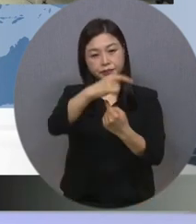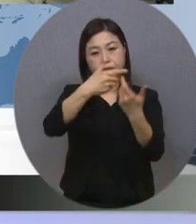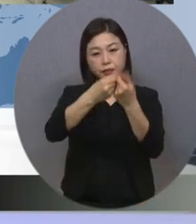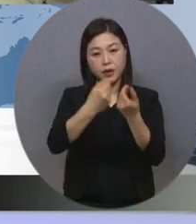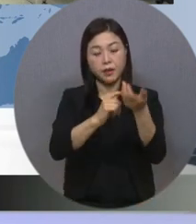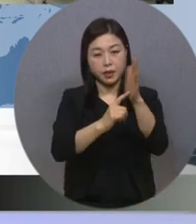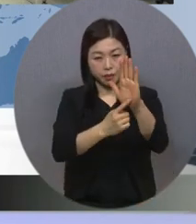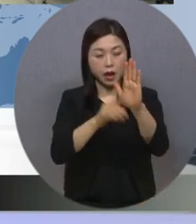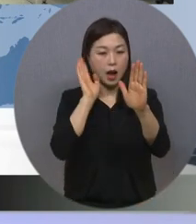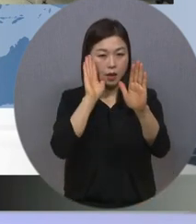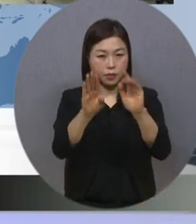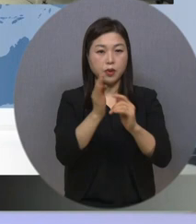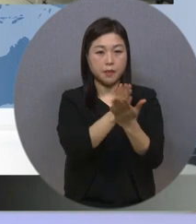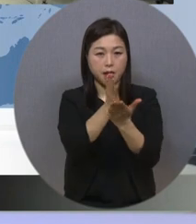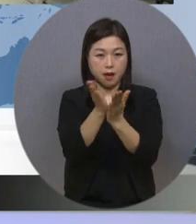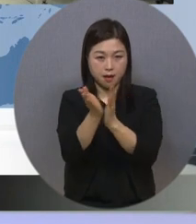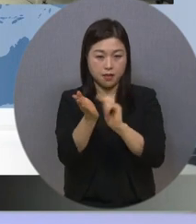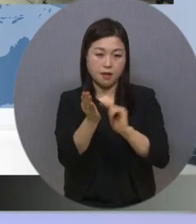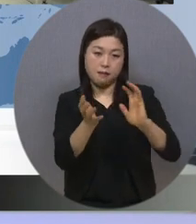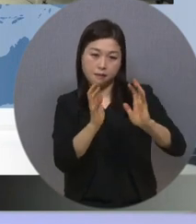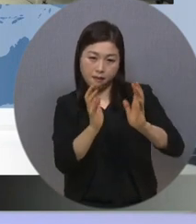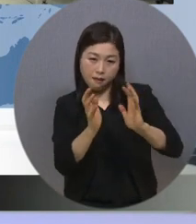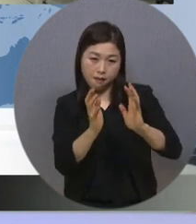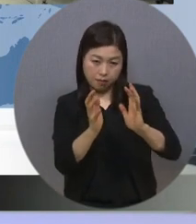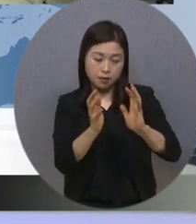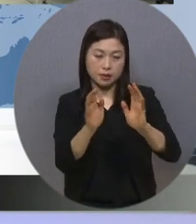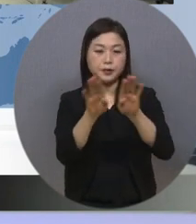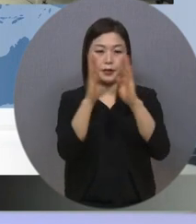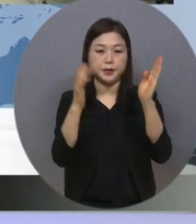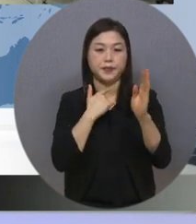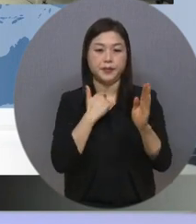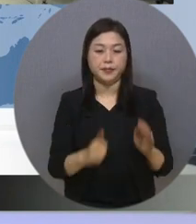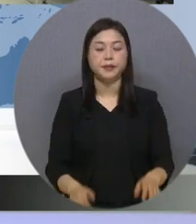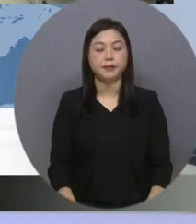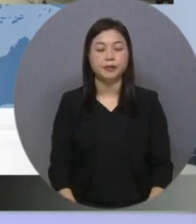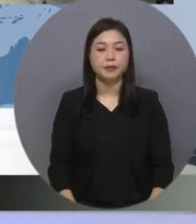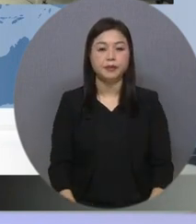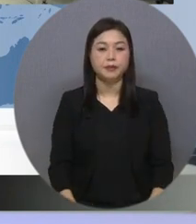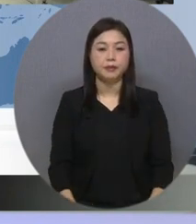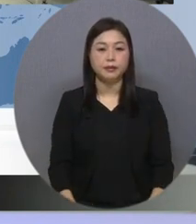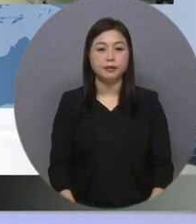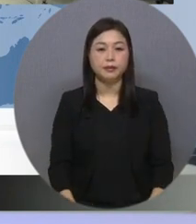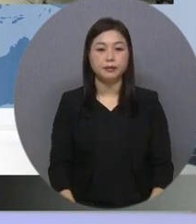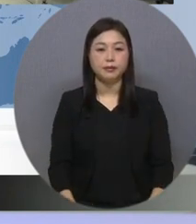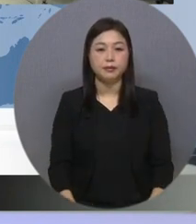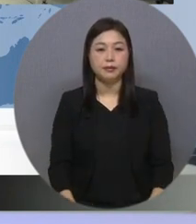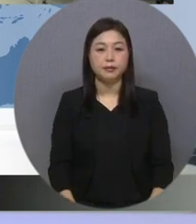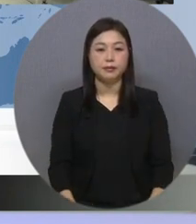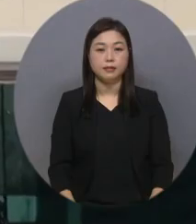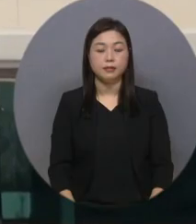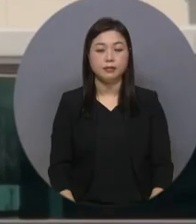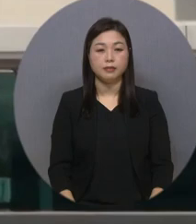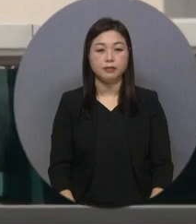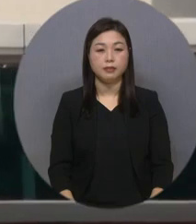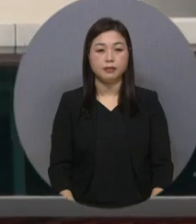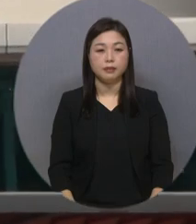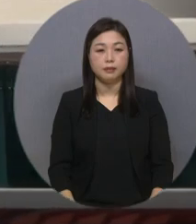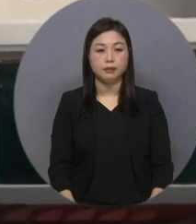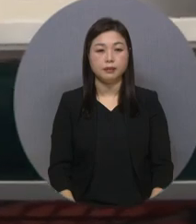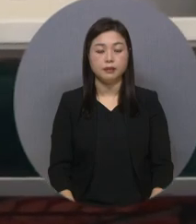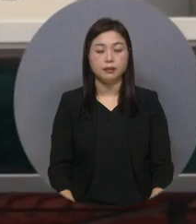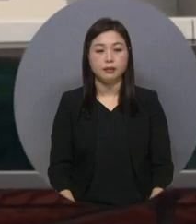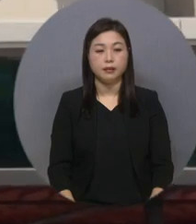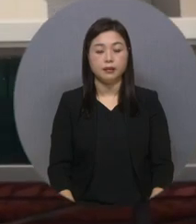발표하고 나아갈 방향을 모색하는 콘퍼런스가 열렸습니다. 정운성 기자가 취재했습니다. 지난